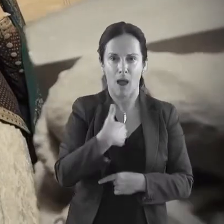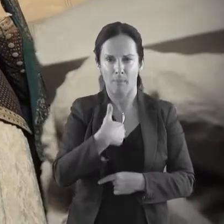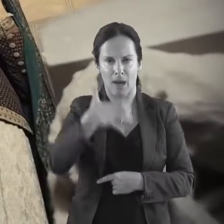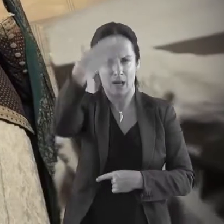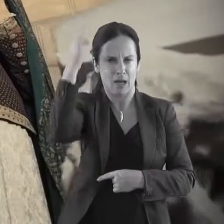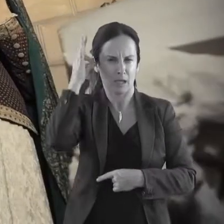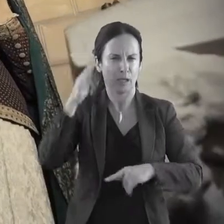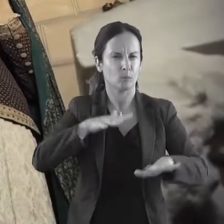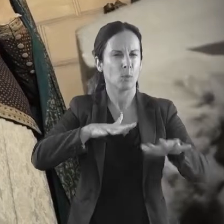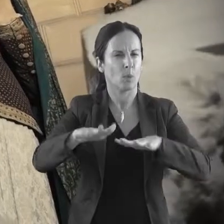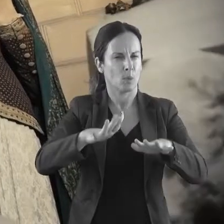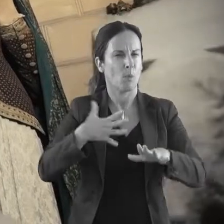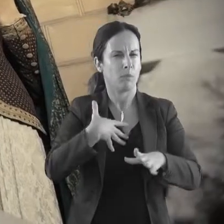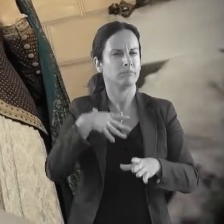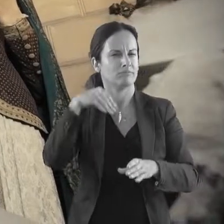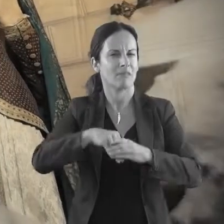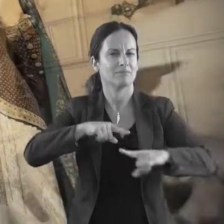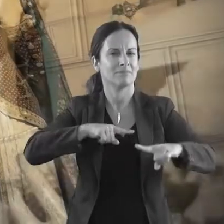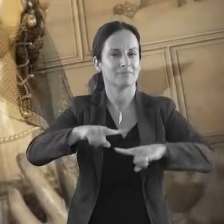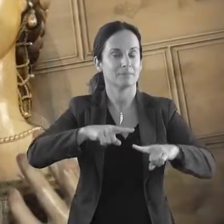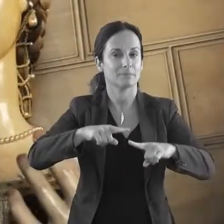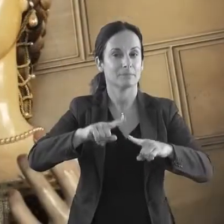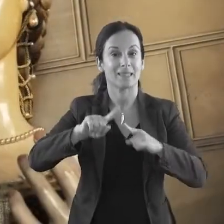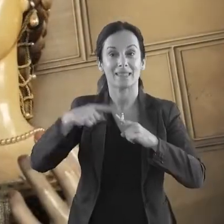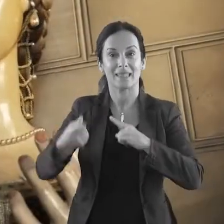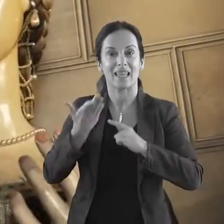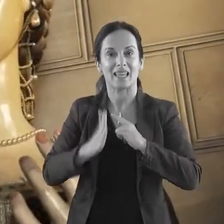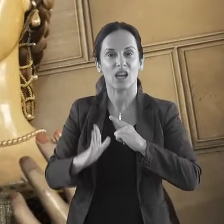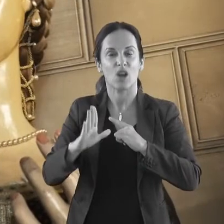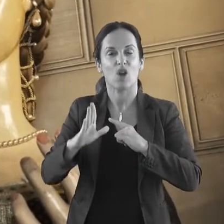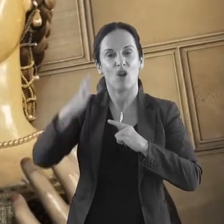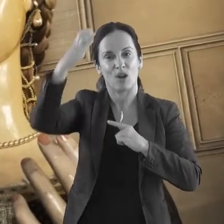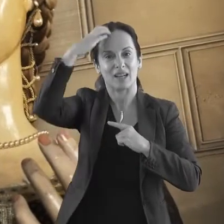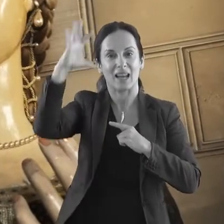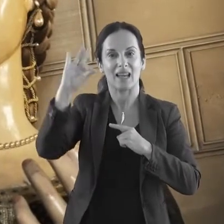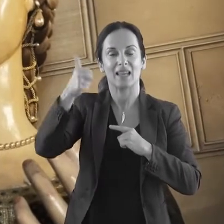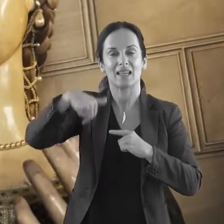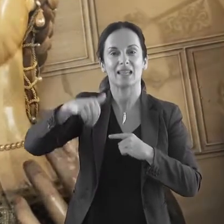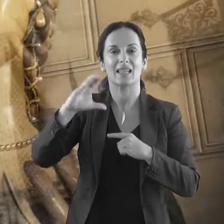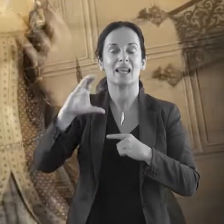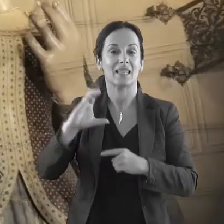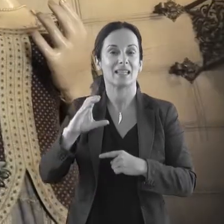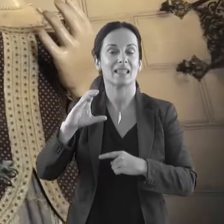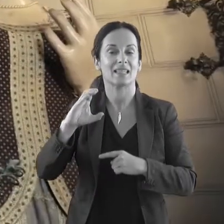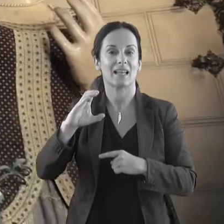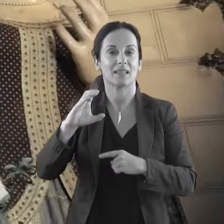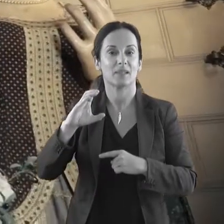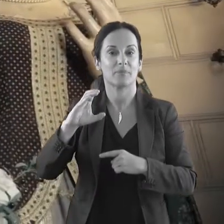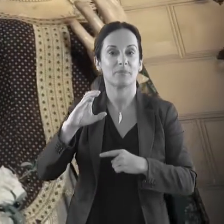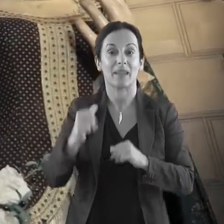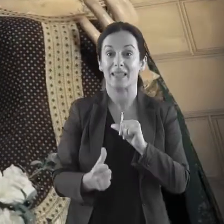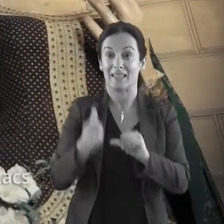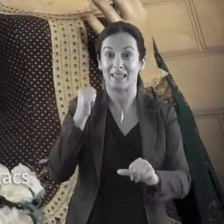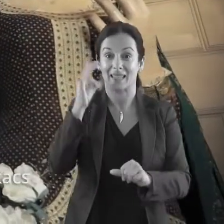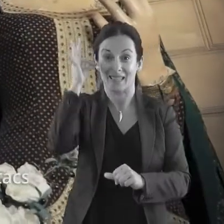Com a reina, es va implicar en la política del regne i va ser la mare dels reis Sans. Darrere ella hi ha el seu fill